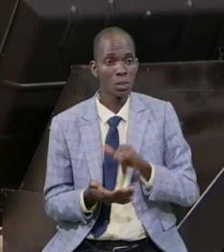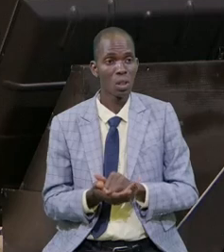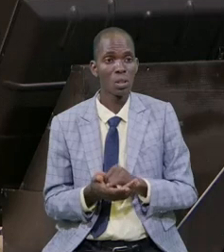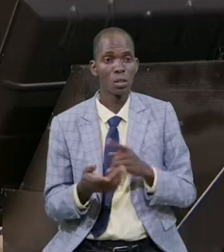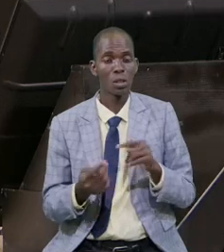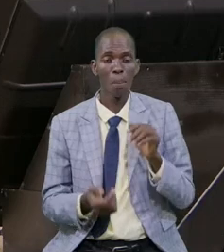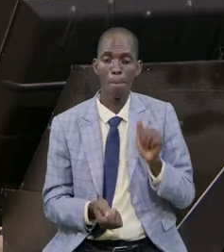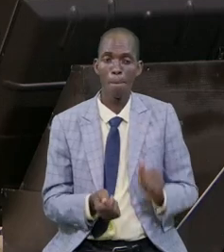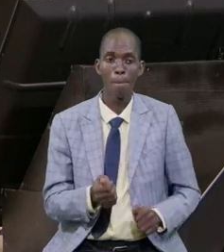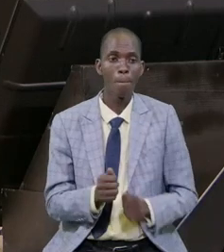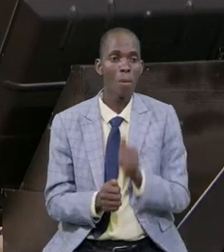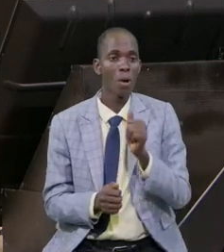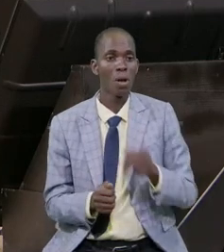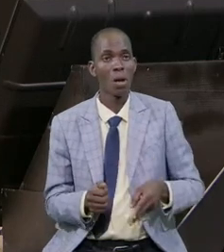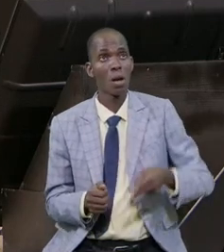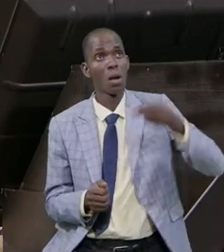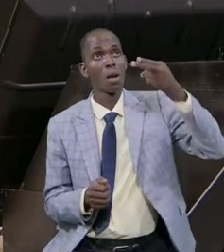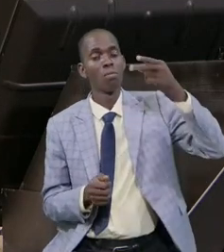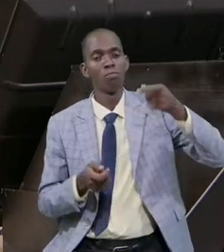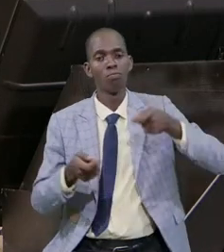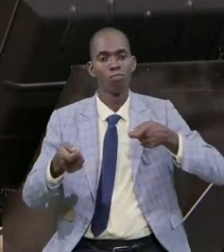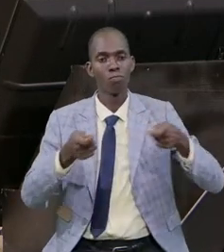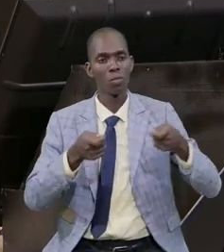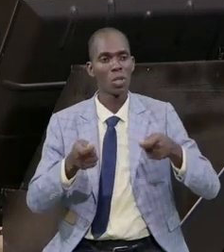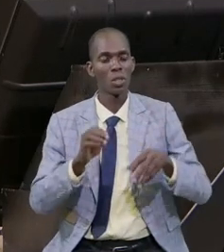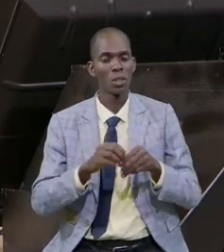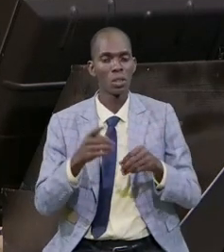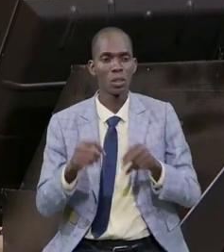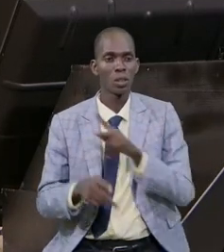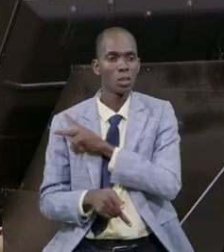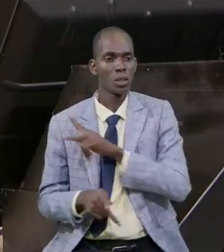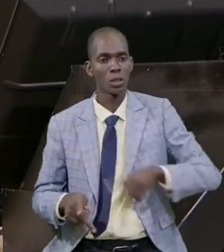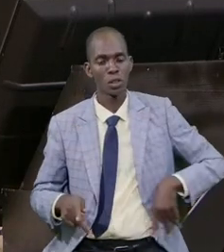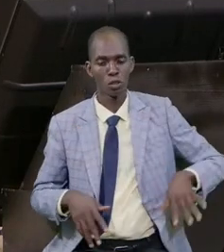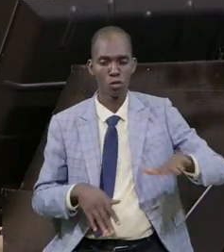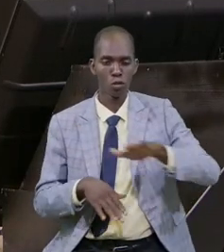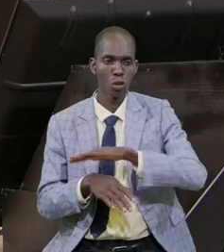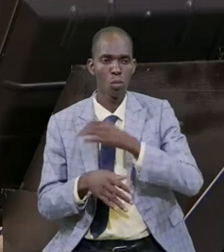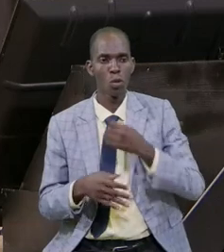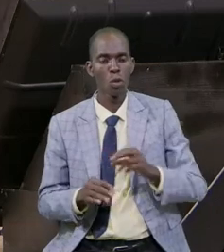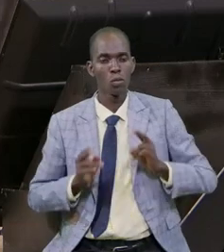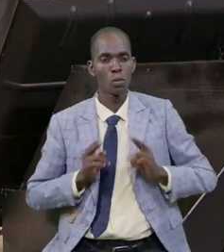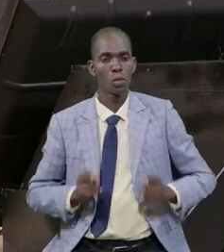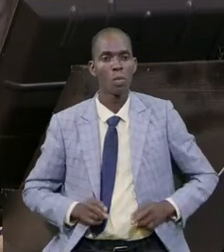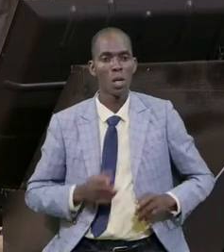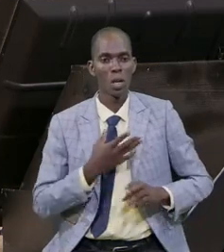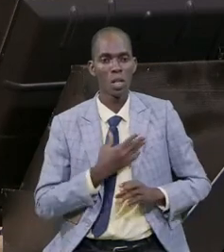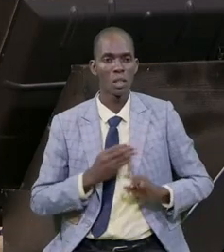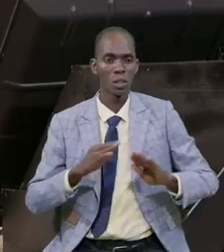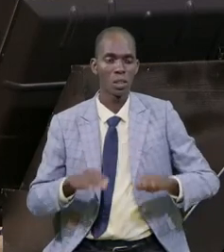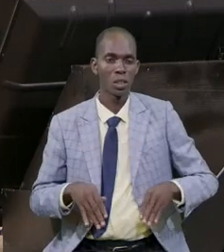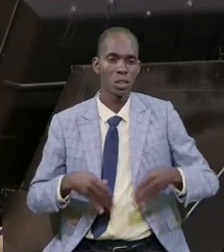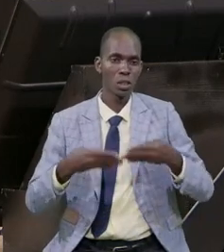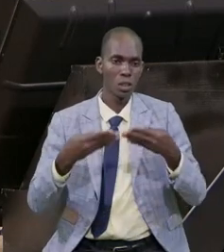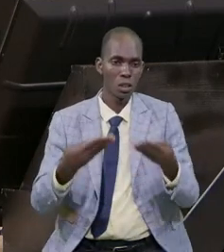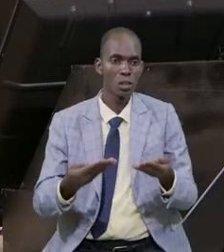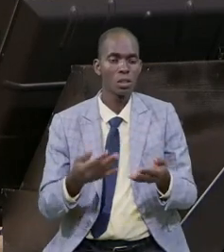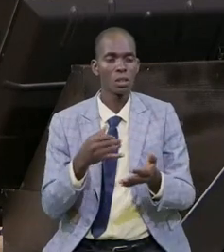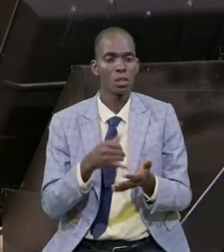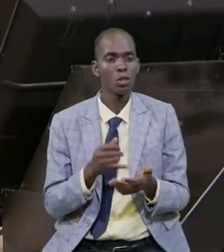que le Très-Haut domine sur le règne des hommes et qu'il